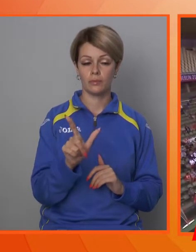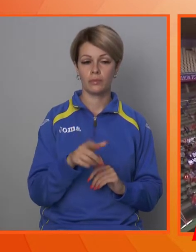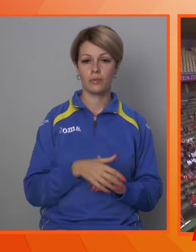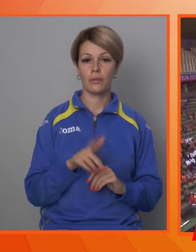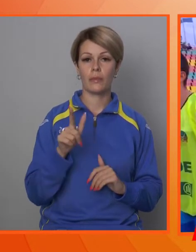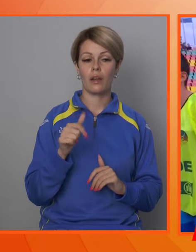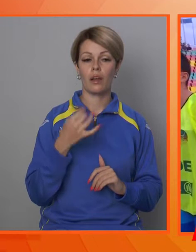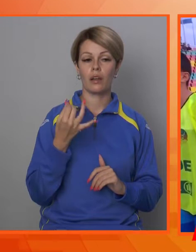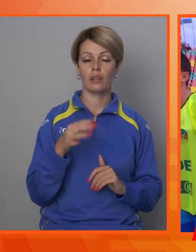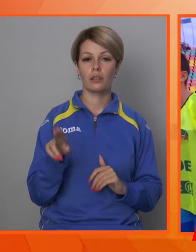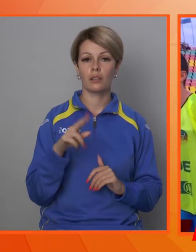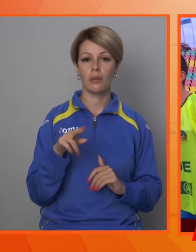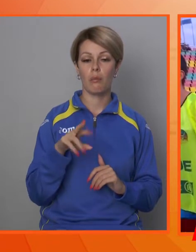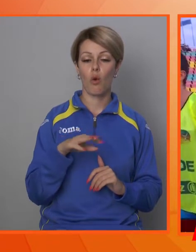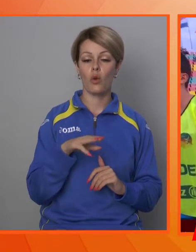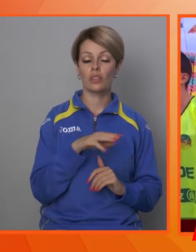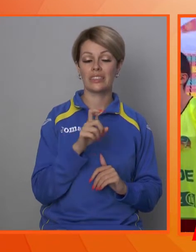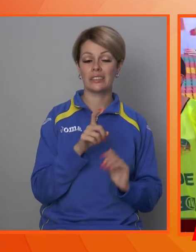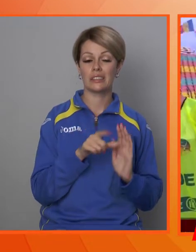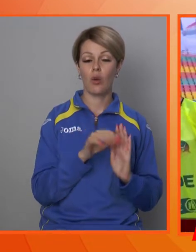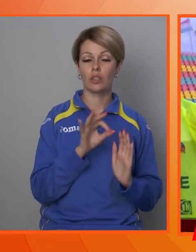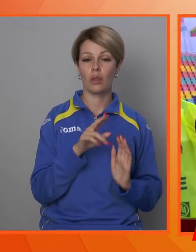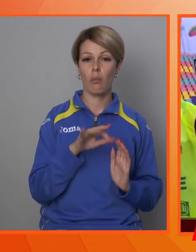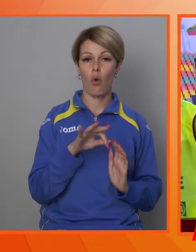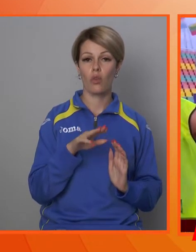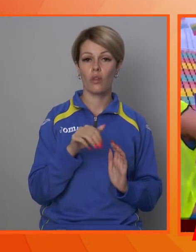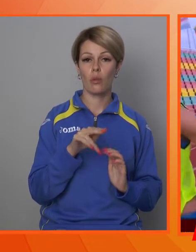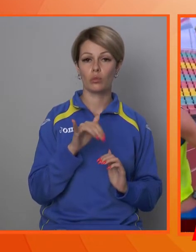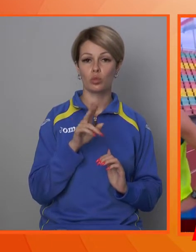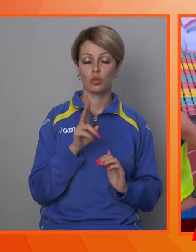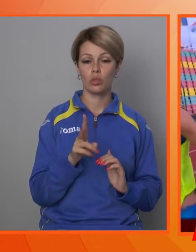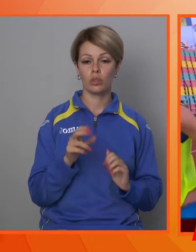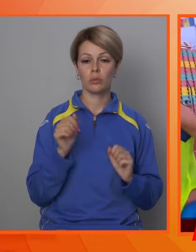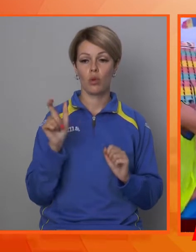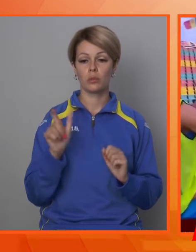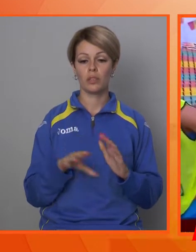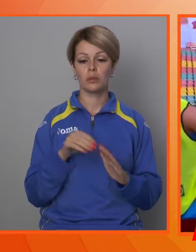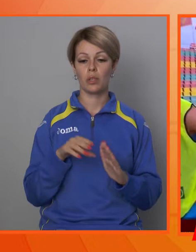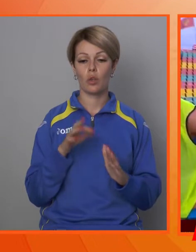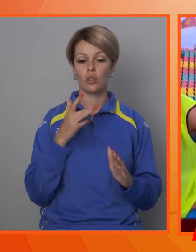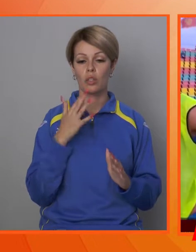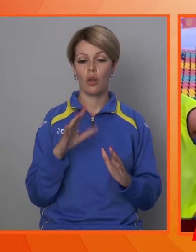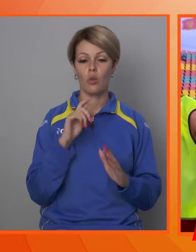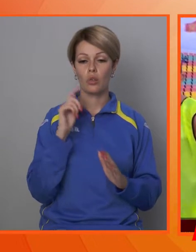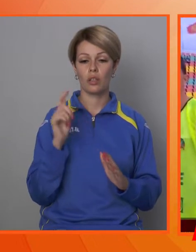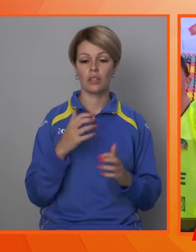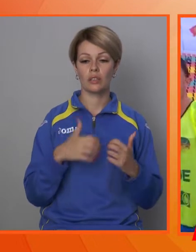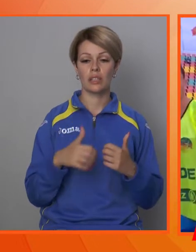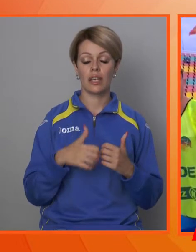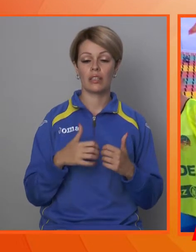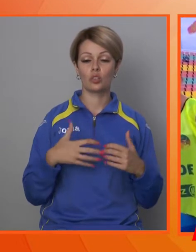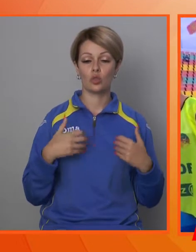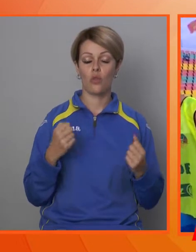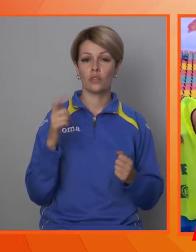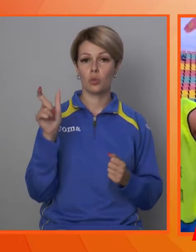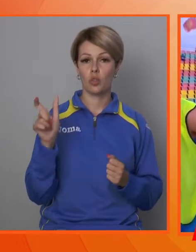у Оксани Батурчук, нашої спортсменки, спортсмен збірної Національної України серед здорових